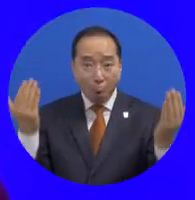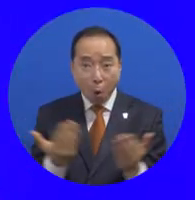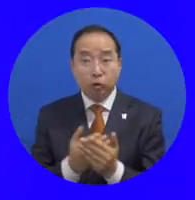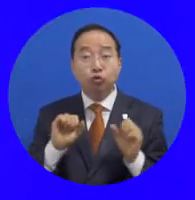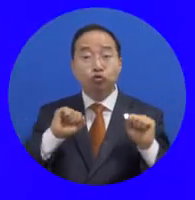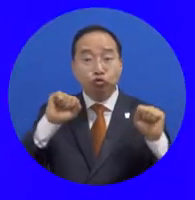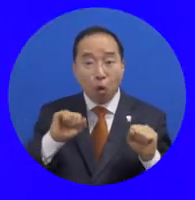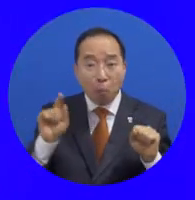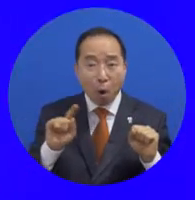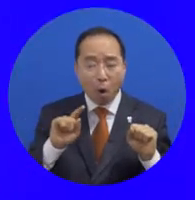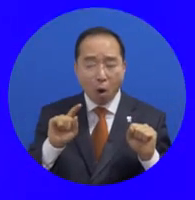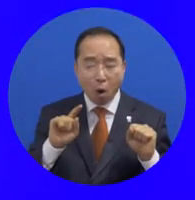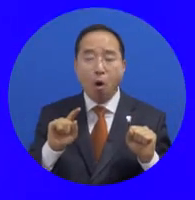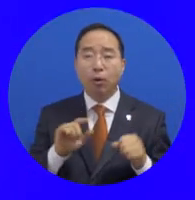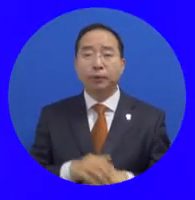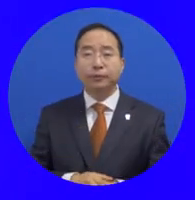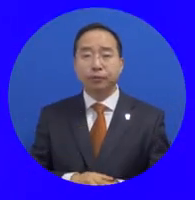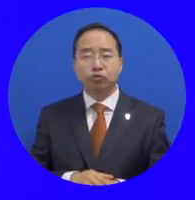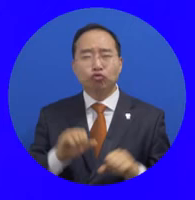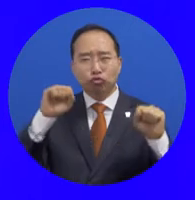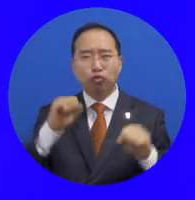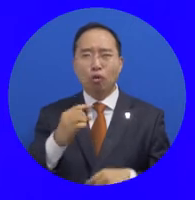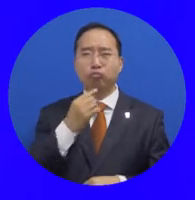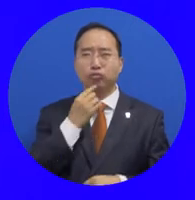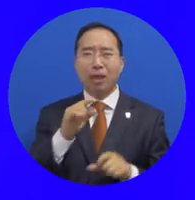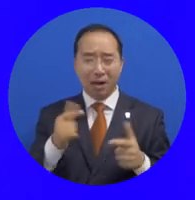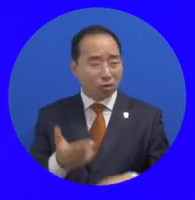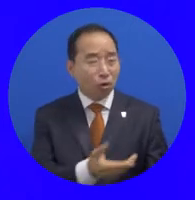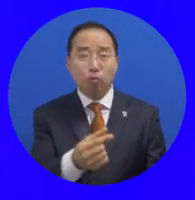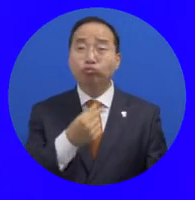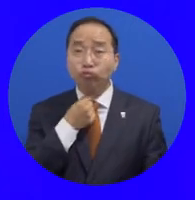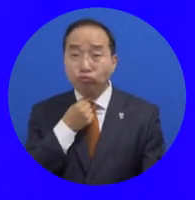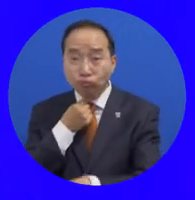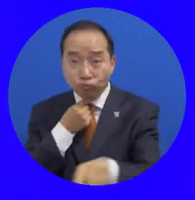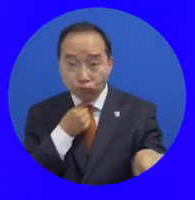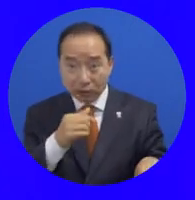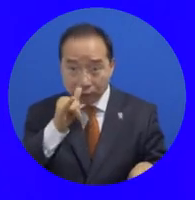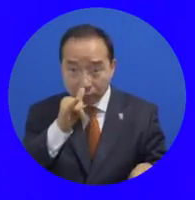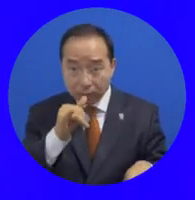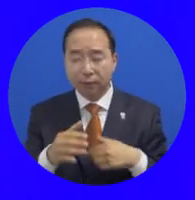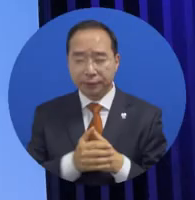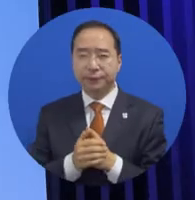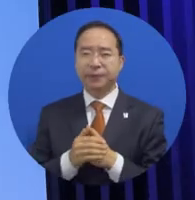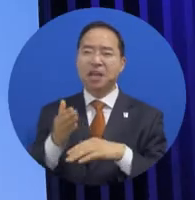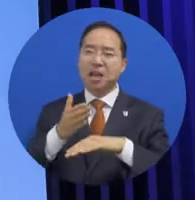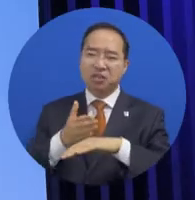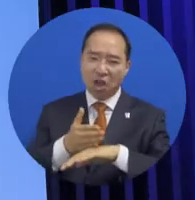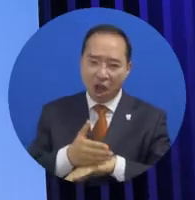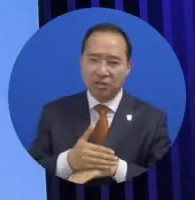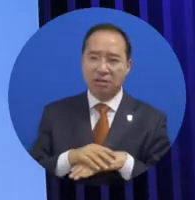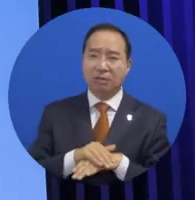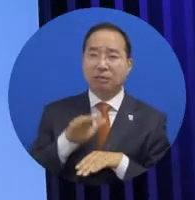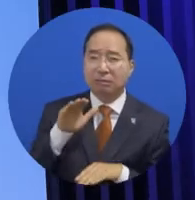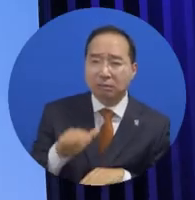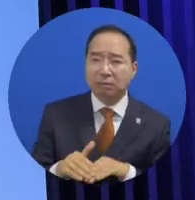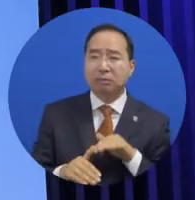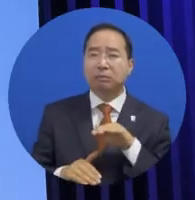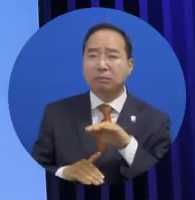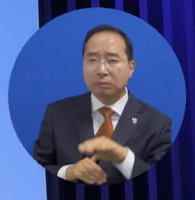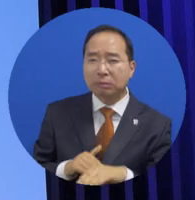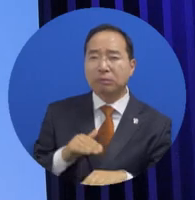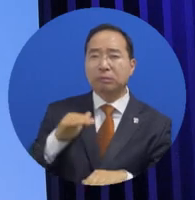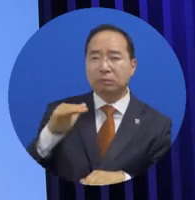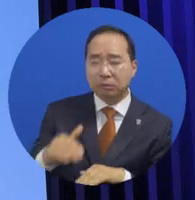모든 운동은 운동뿐만 아니라 모든 여러분들이 하고 싶은 게 있다면 천천히 하고 조금씩